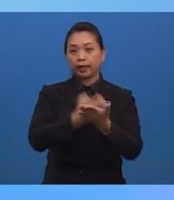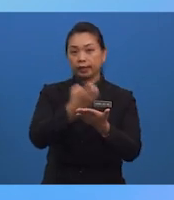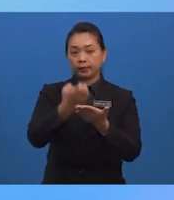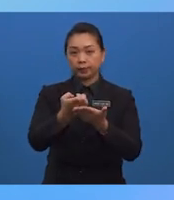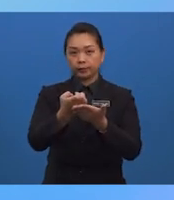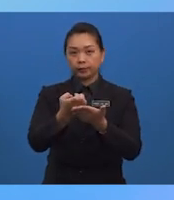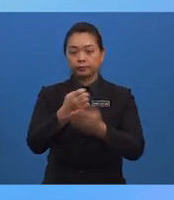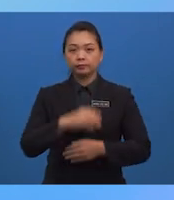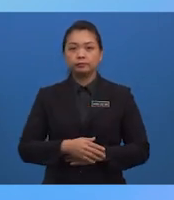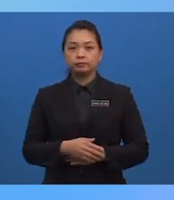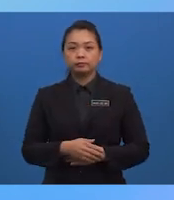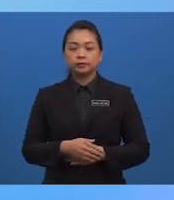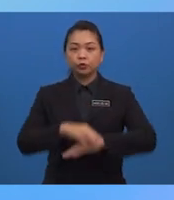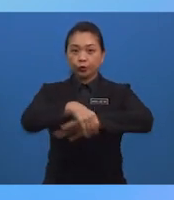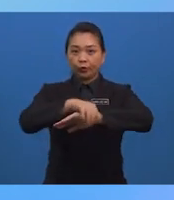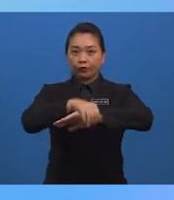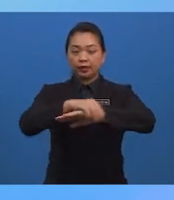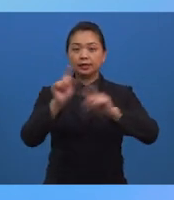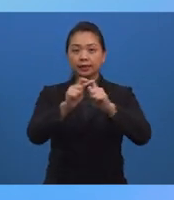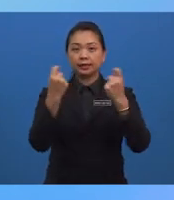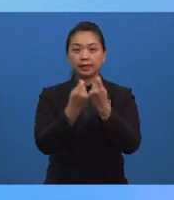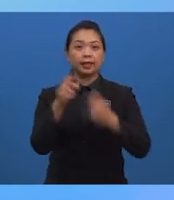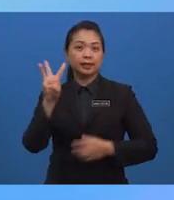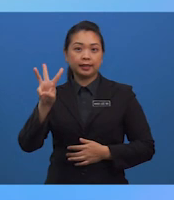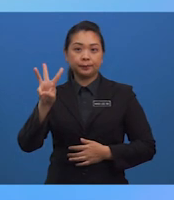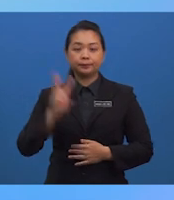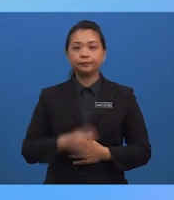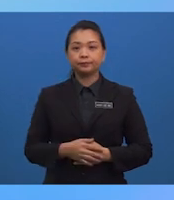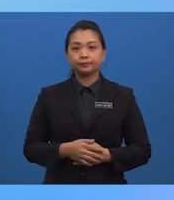kedua, subjek geografi tingkatan 6.